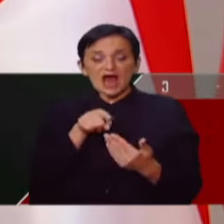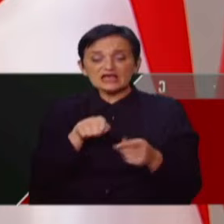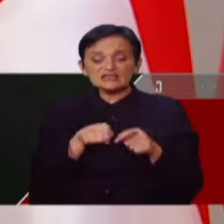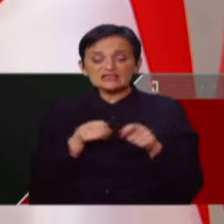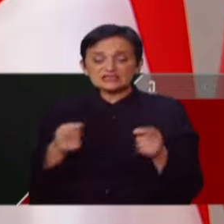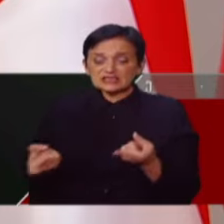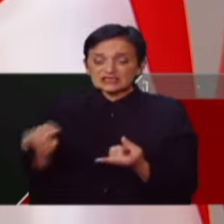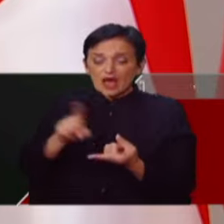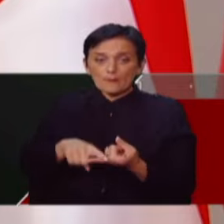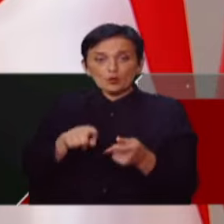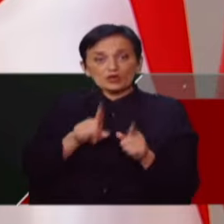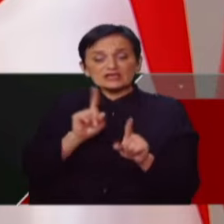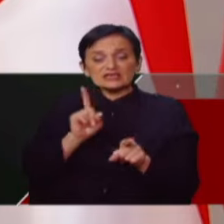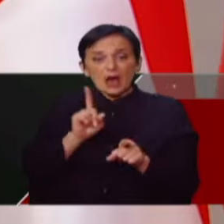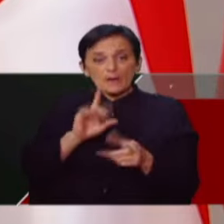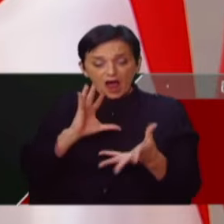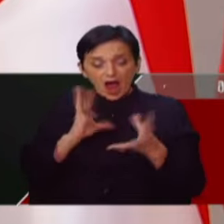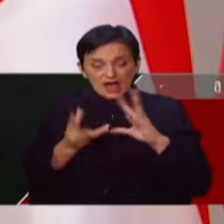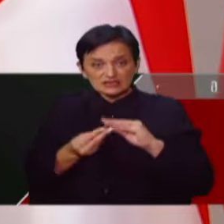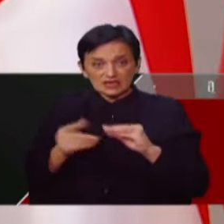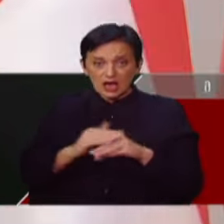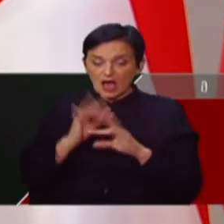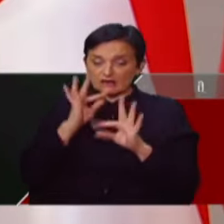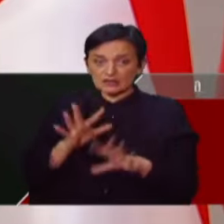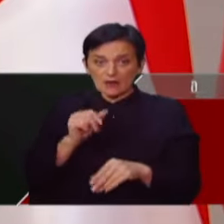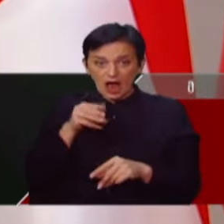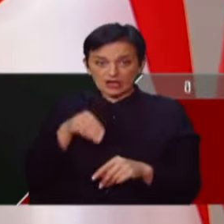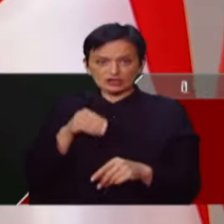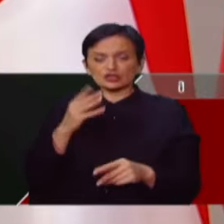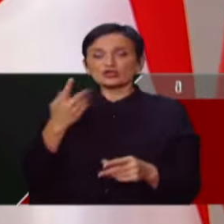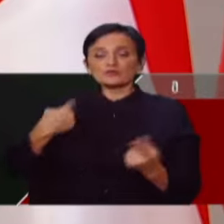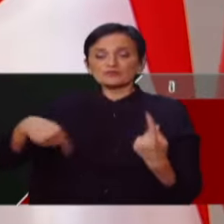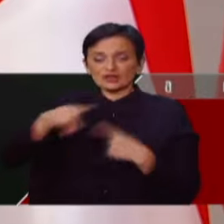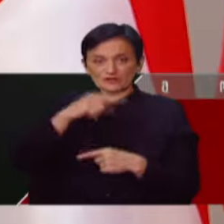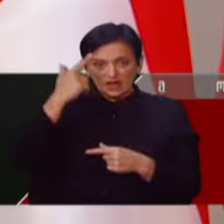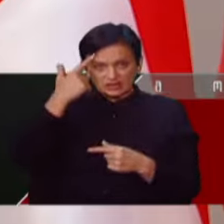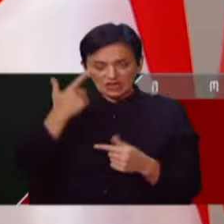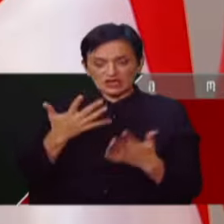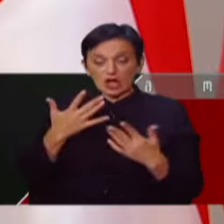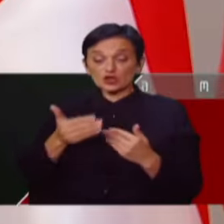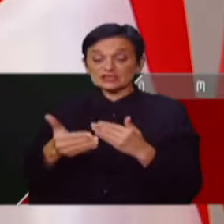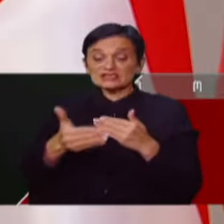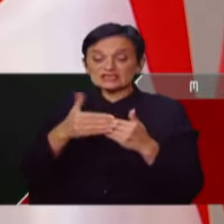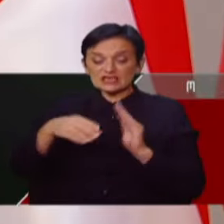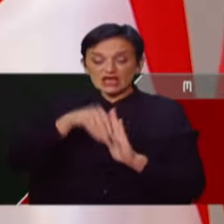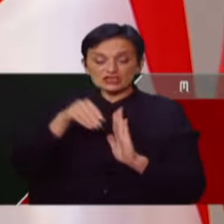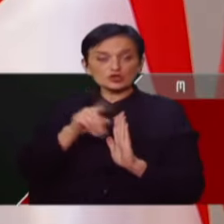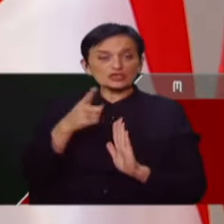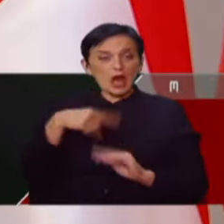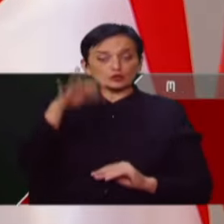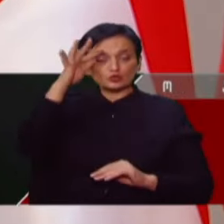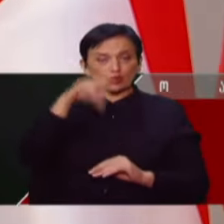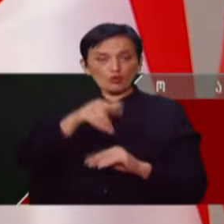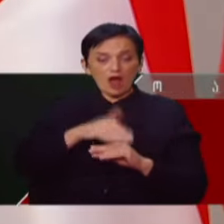დააფუძნეს, დააფუძნეს თუ არა ეს რაიმე ანალიზ, ეს ამნისტიის აქტი. ყოველთვის გასაგები არის, რატო გაახსენდა წინასაარჩევნოდ